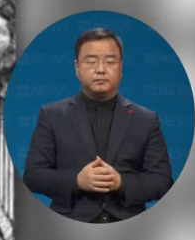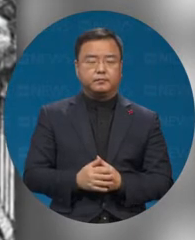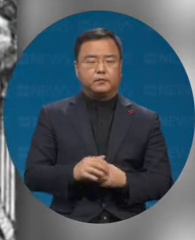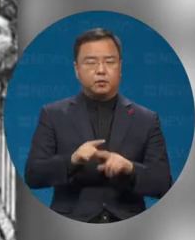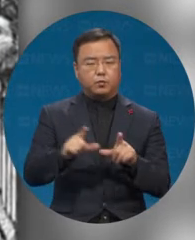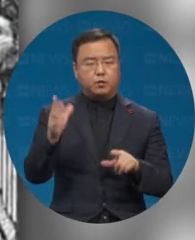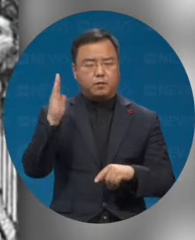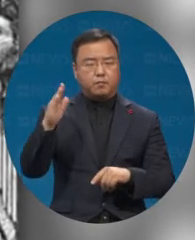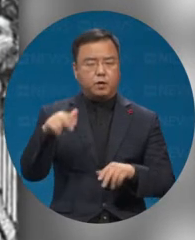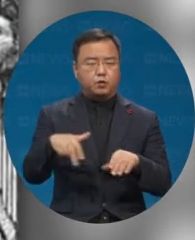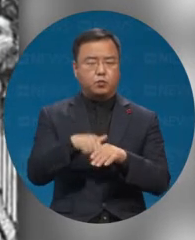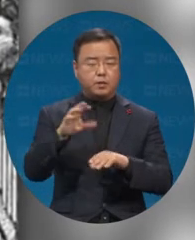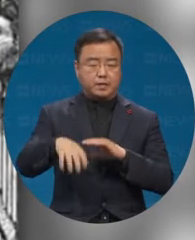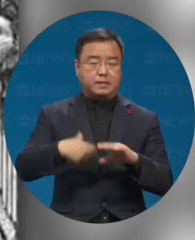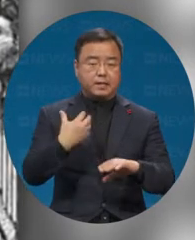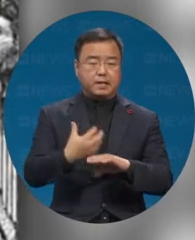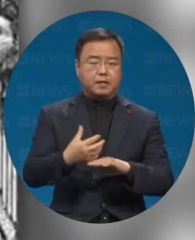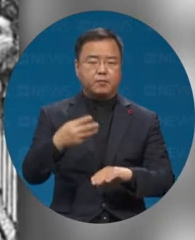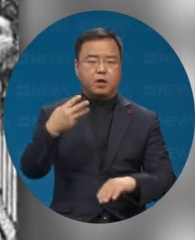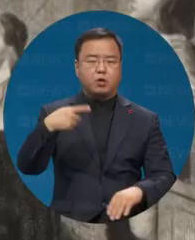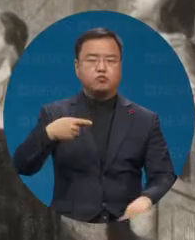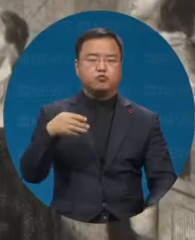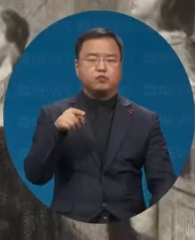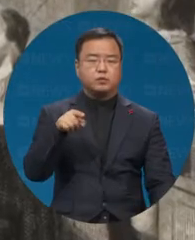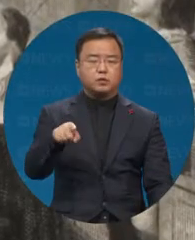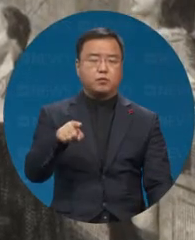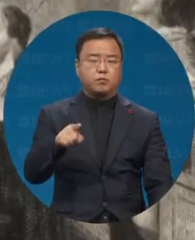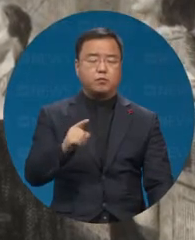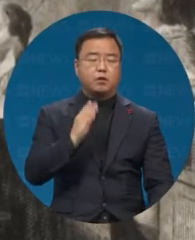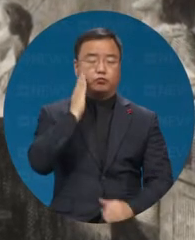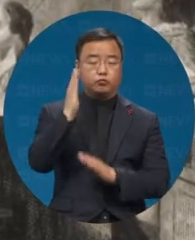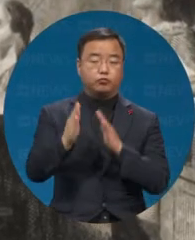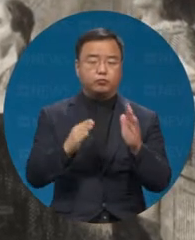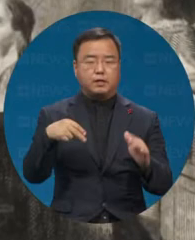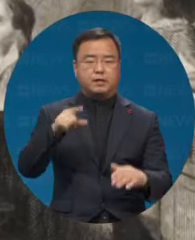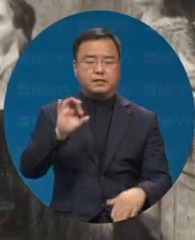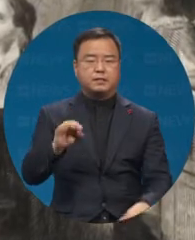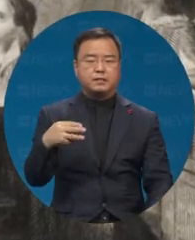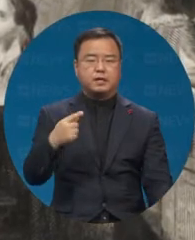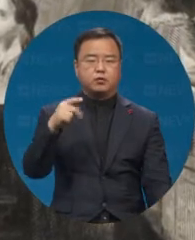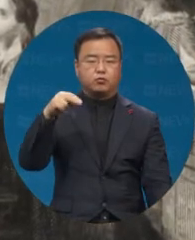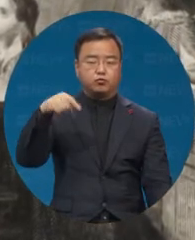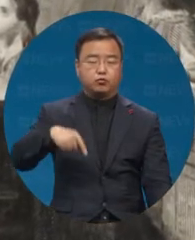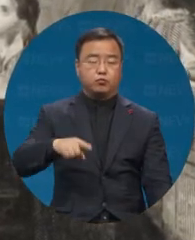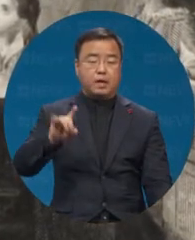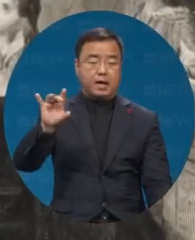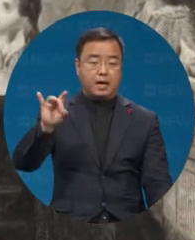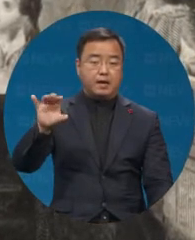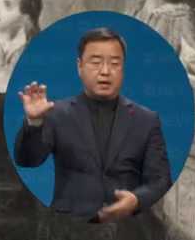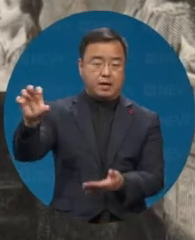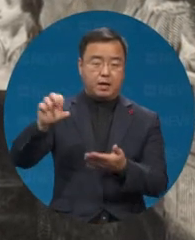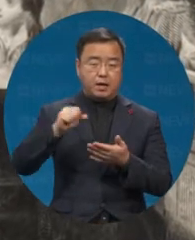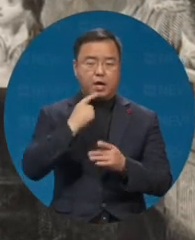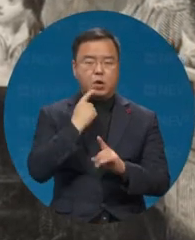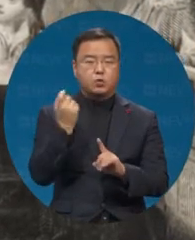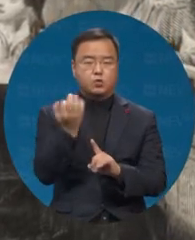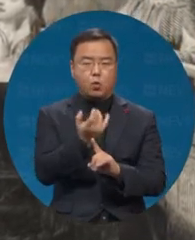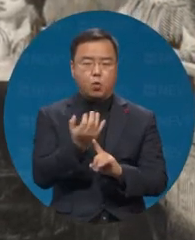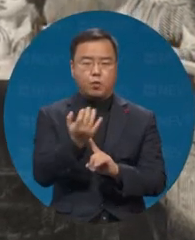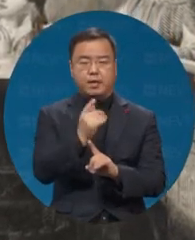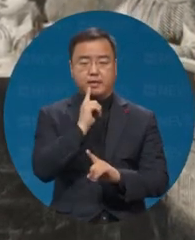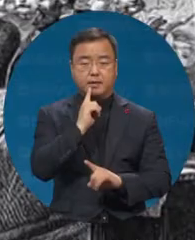일설에는 종교개혁가인 마르틴 루터가 숲에서 상록수 한 그루를 가져와 촛불을 밝힌 것에서 시작됐다는 이야기도